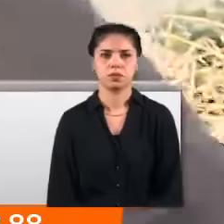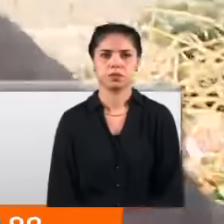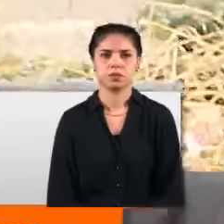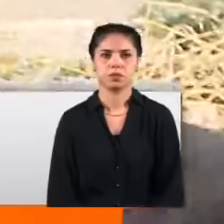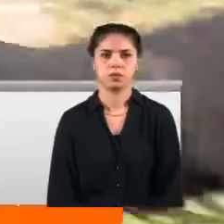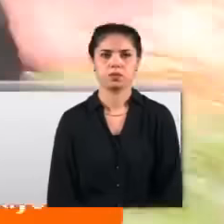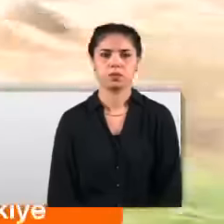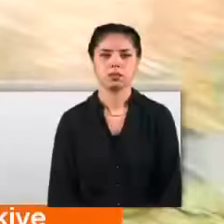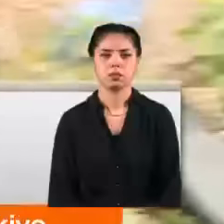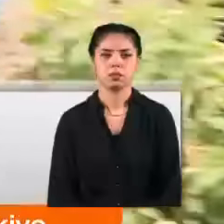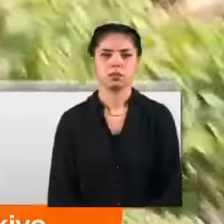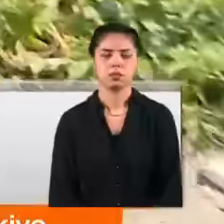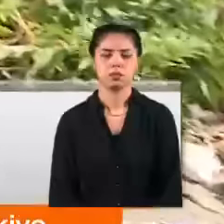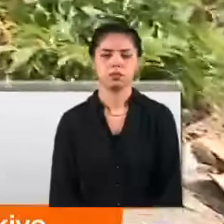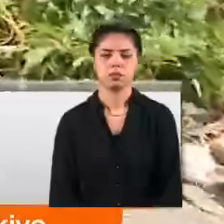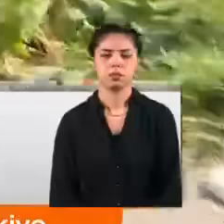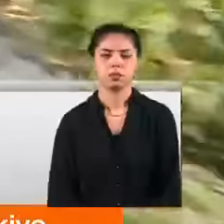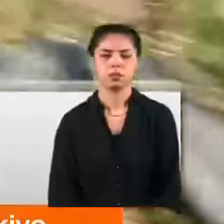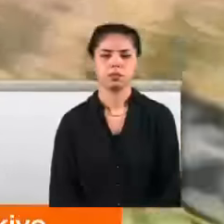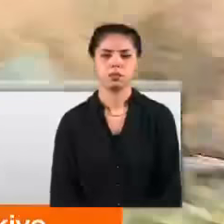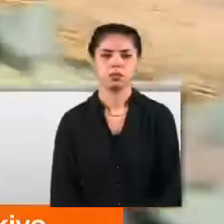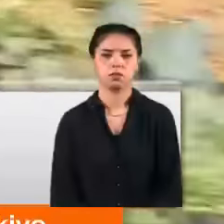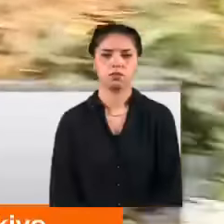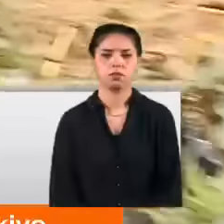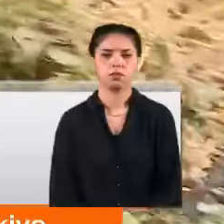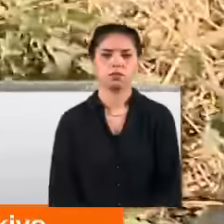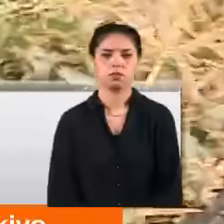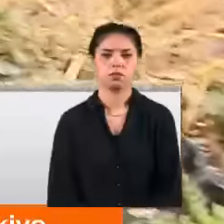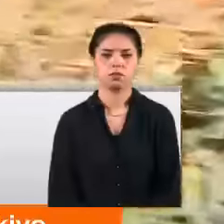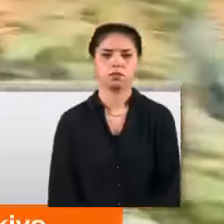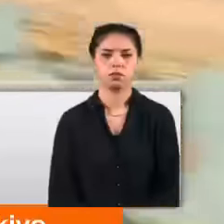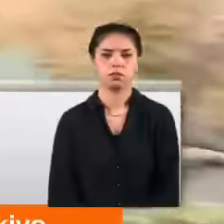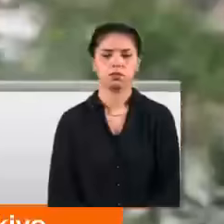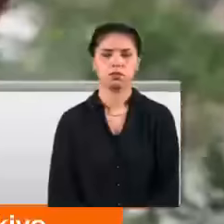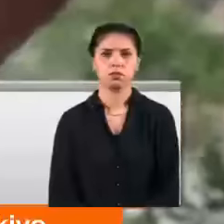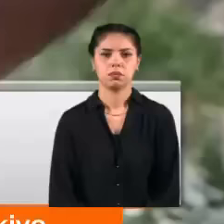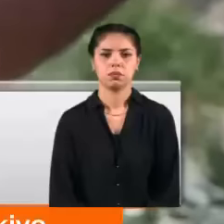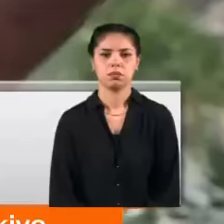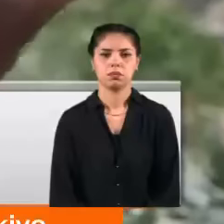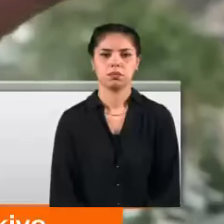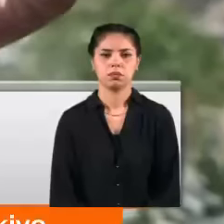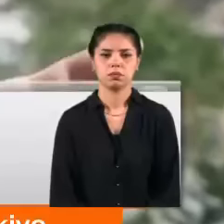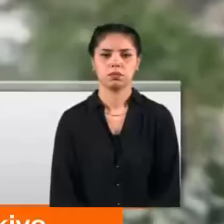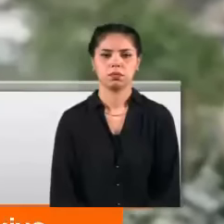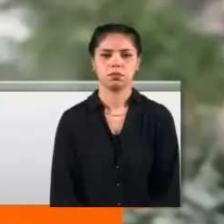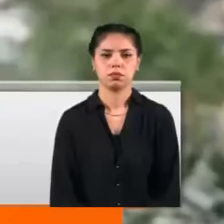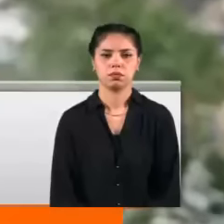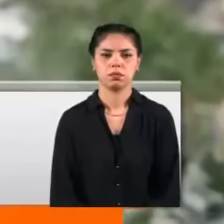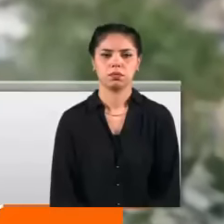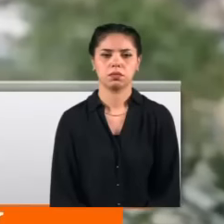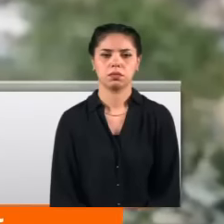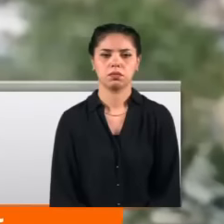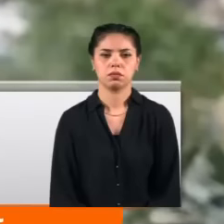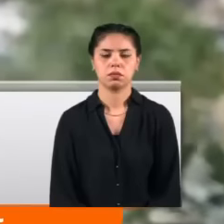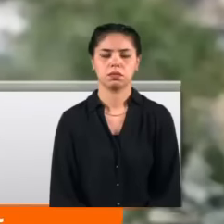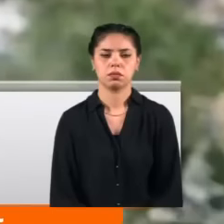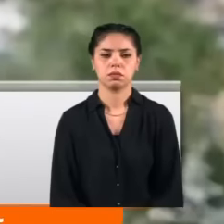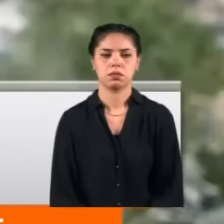Şu an gördüğünüz gibi evlerimiz uçurumda. Evet. Çoluk çocuğumuz tehlikede. Yukarıdan bize de aynı daire verin, birer